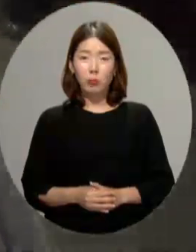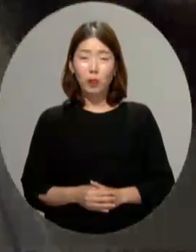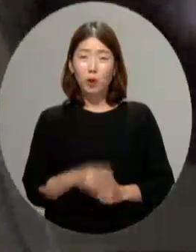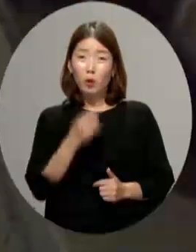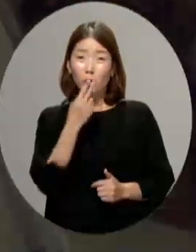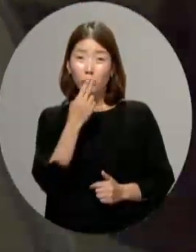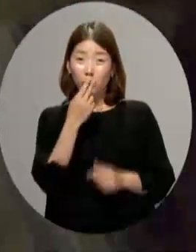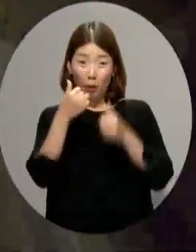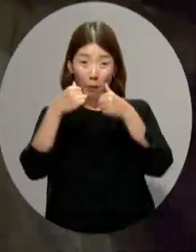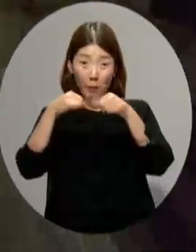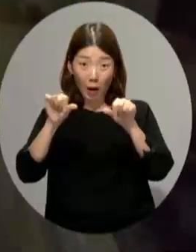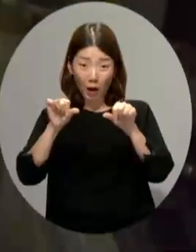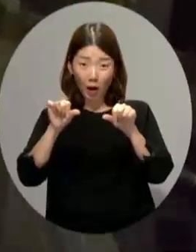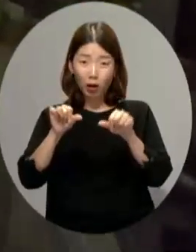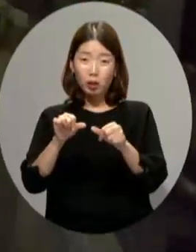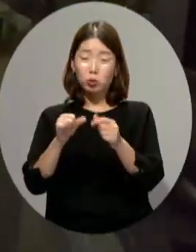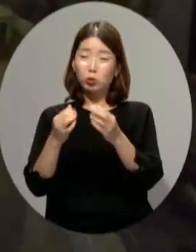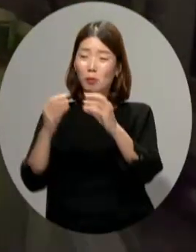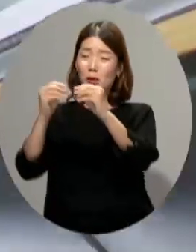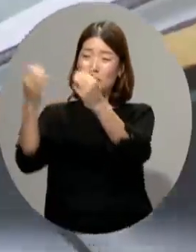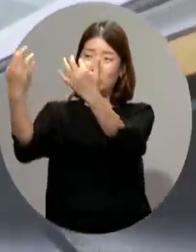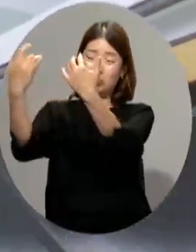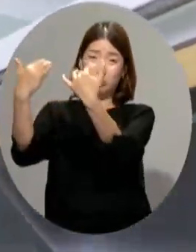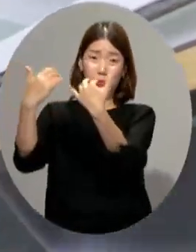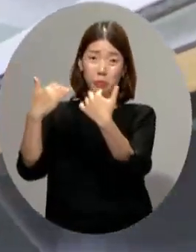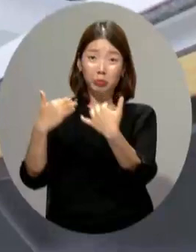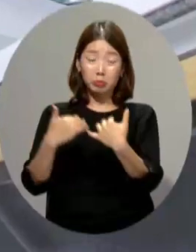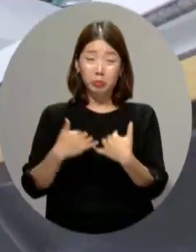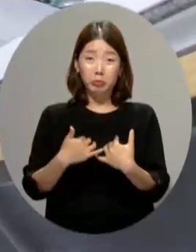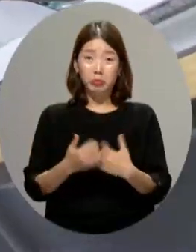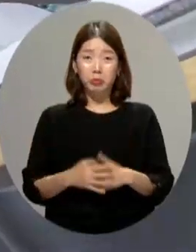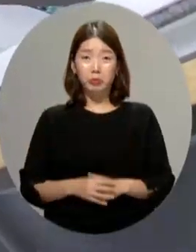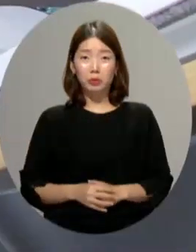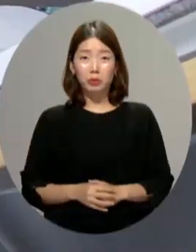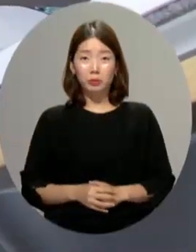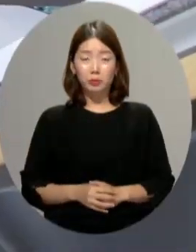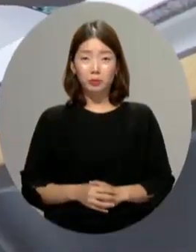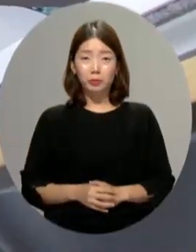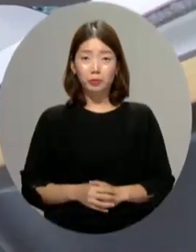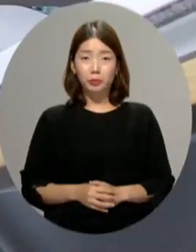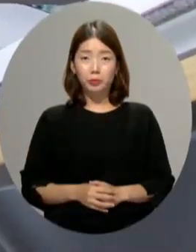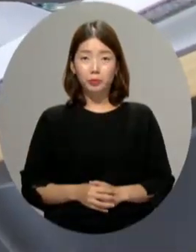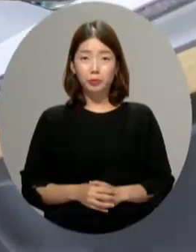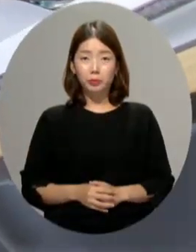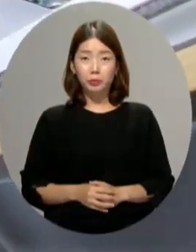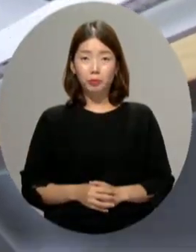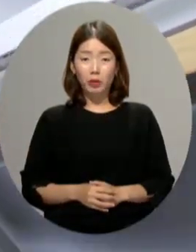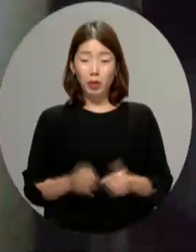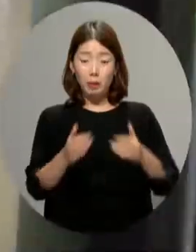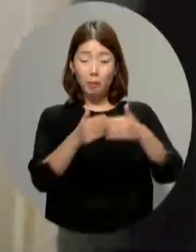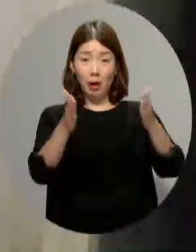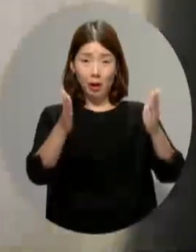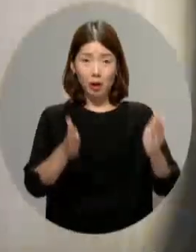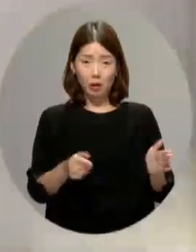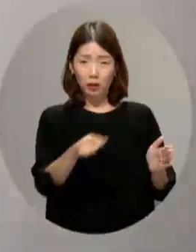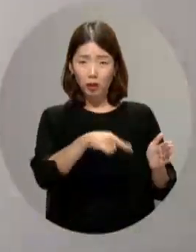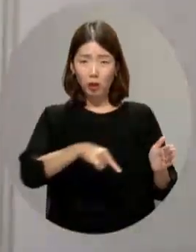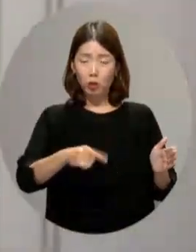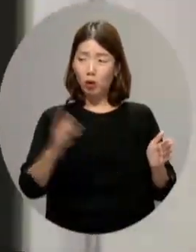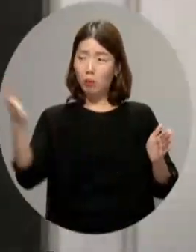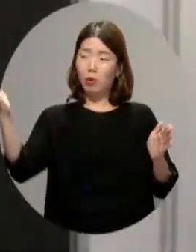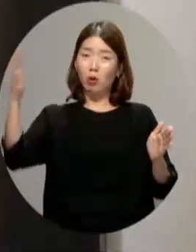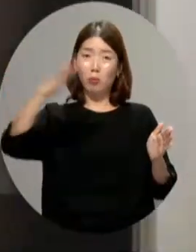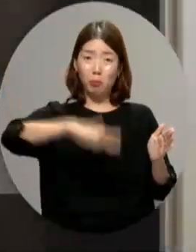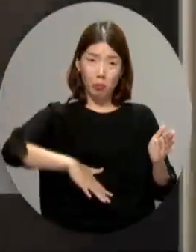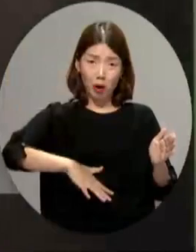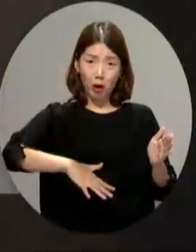산산조각 나버린 창문 사이로 산더미 같은 흙이 금방이라도 들이닥칠 듯 무너져 내렸습니다. 안방 쪽에는 아예 벽이